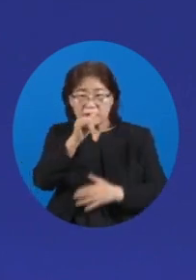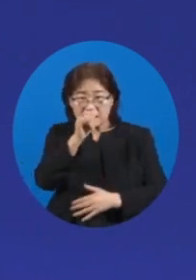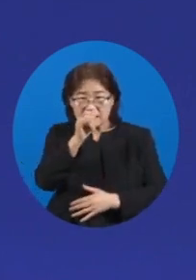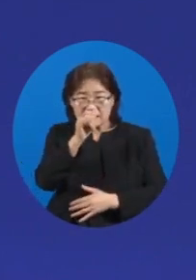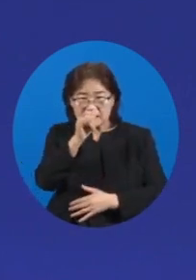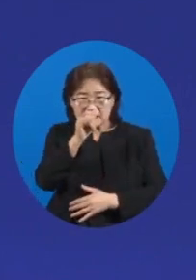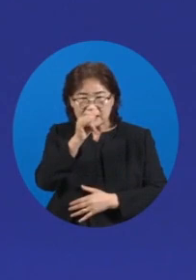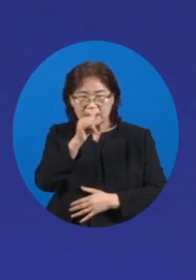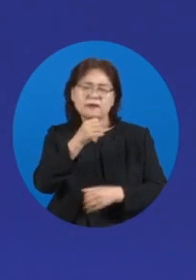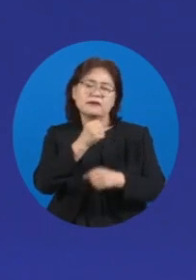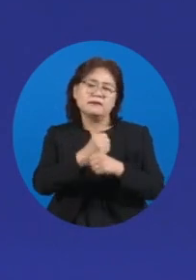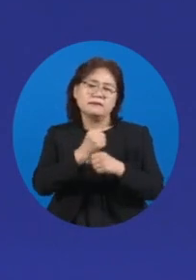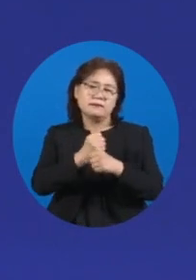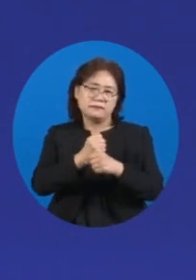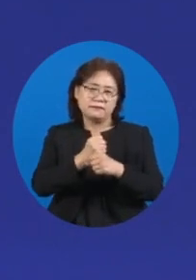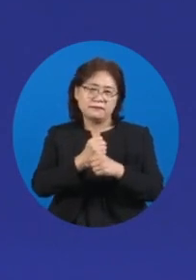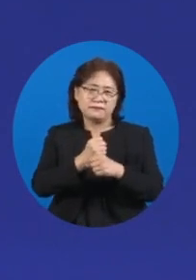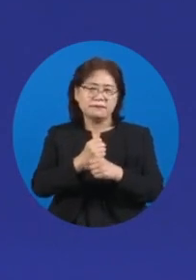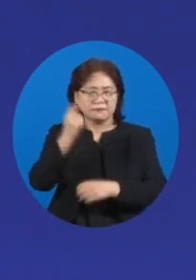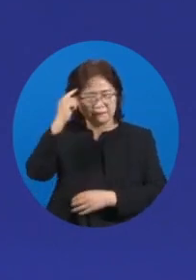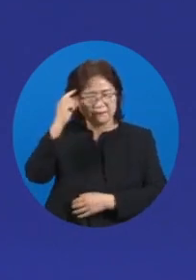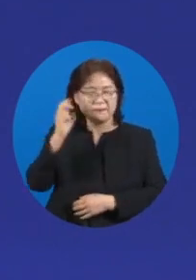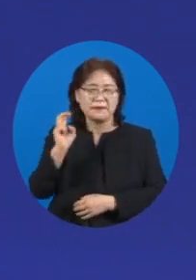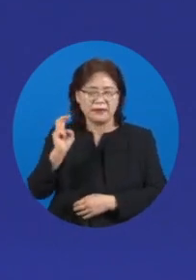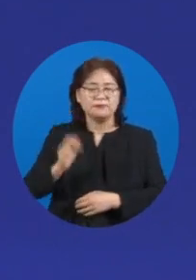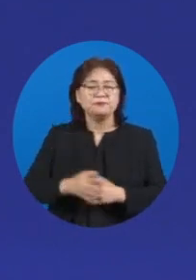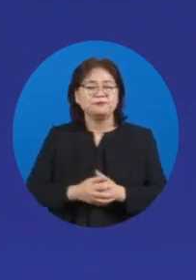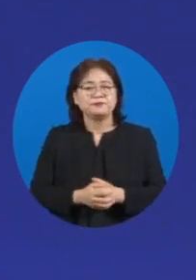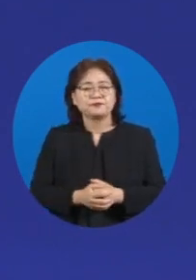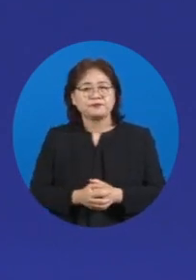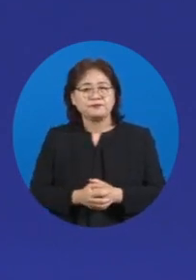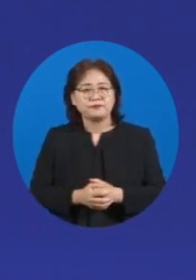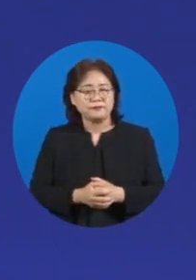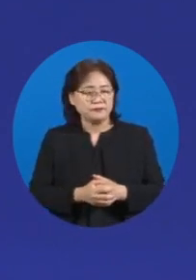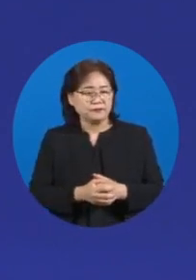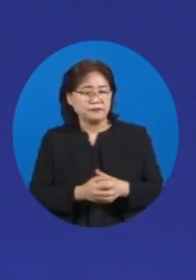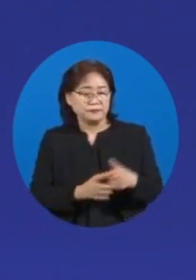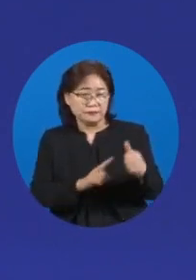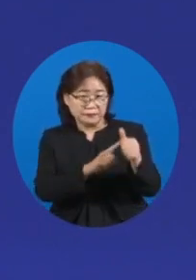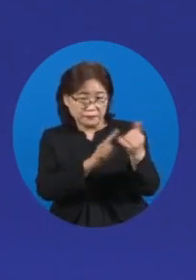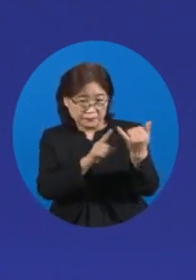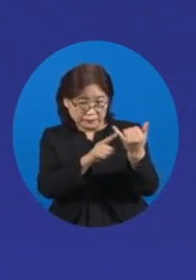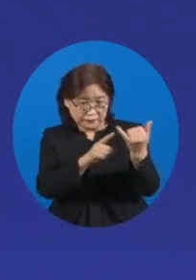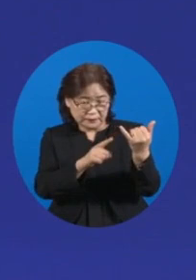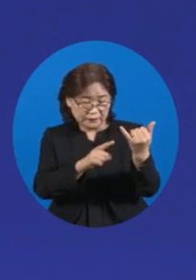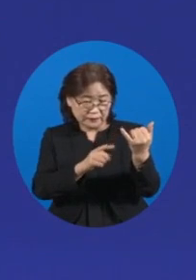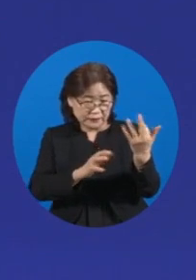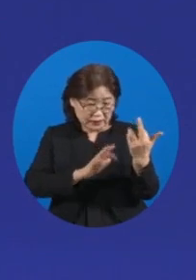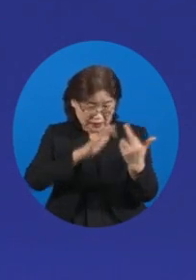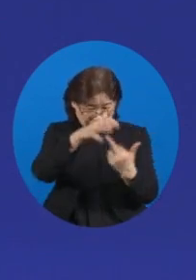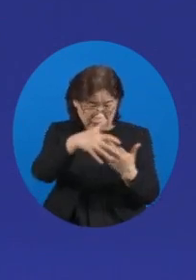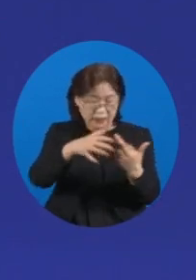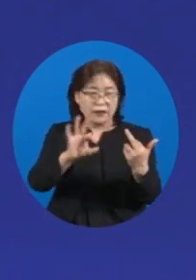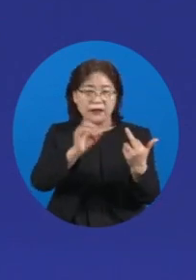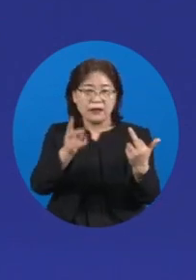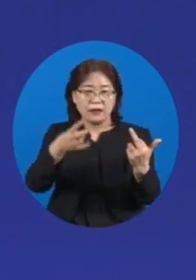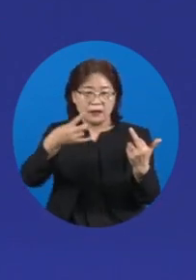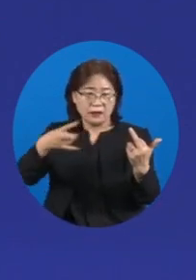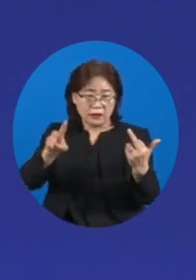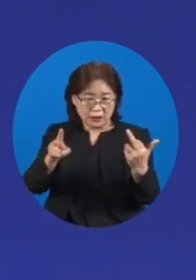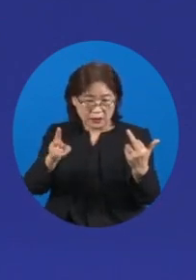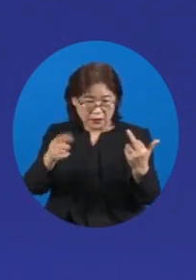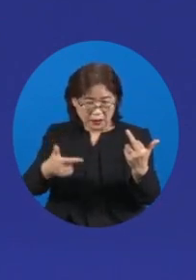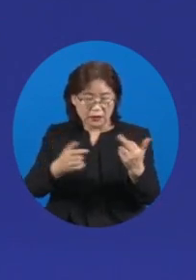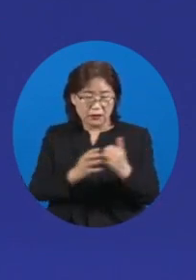지으셨습니다 라고 저는 생각을 합니다 아담과 하와가 있는 농사를 거닐면서 가시에 찔리면 은